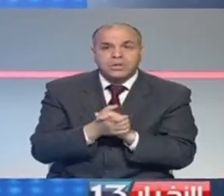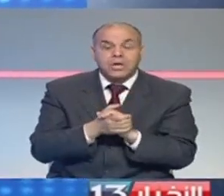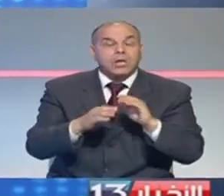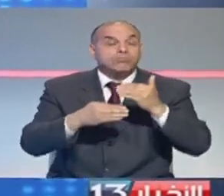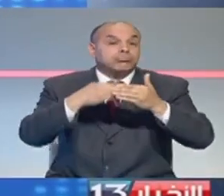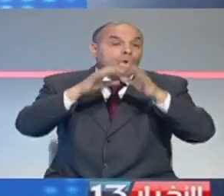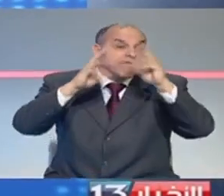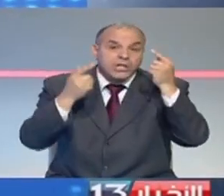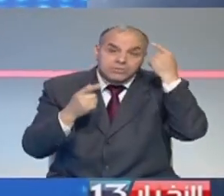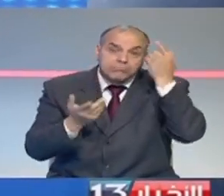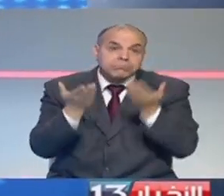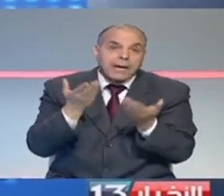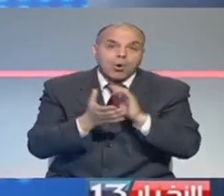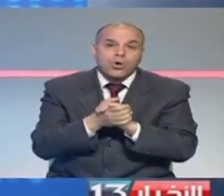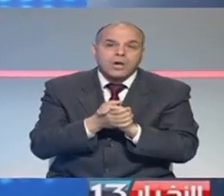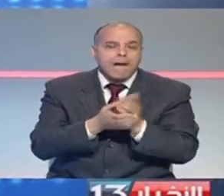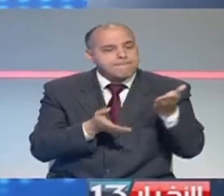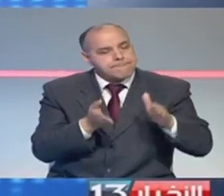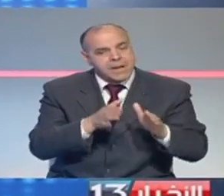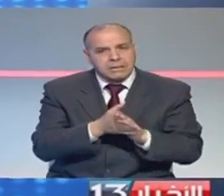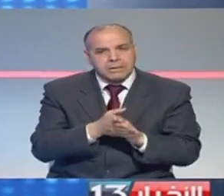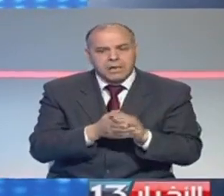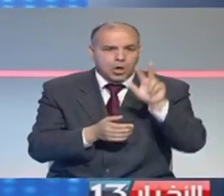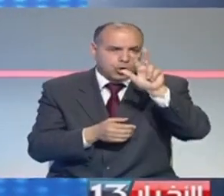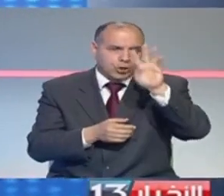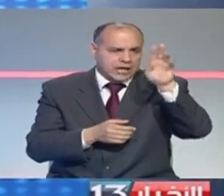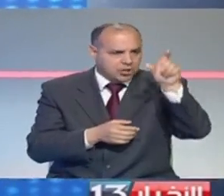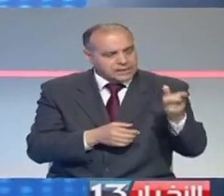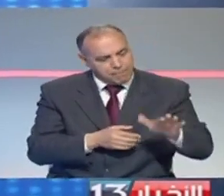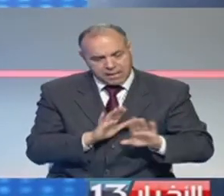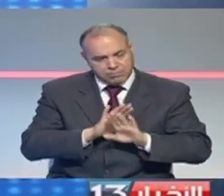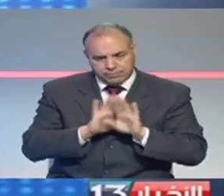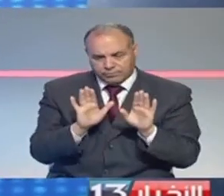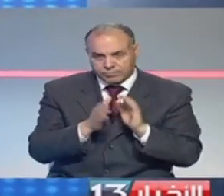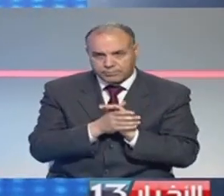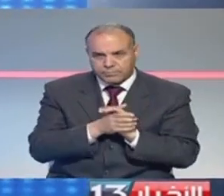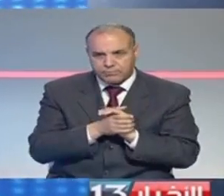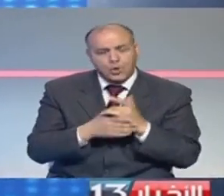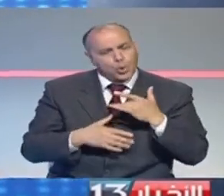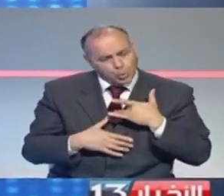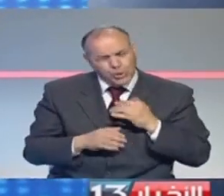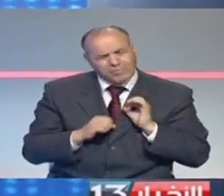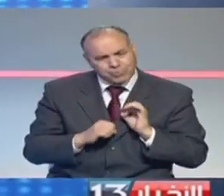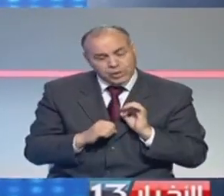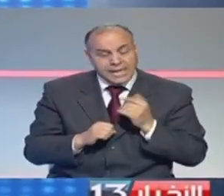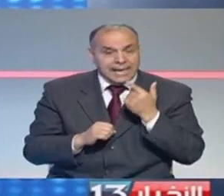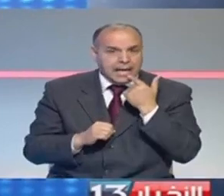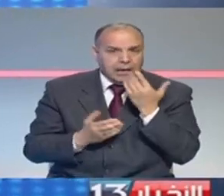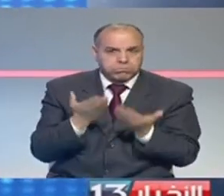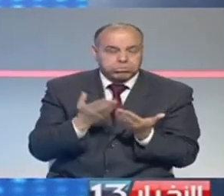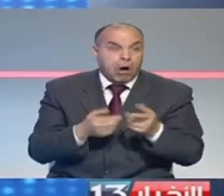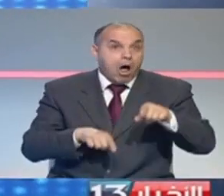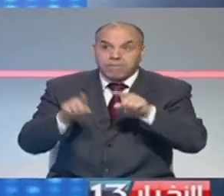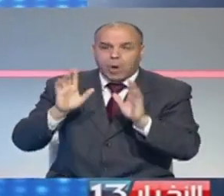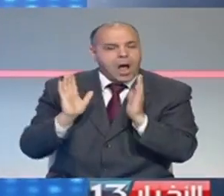عليه التقييم تاعنا هو عدد الوفيات. اليوم عندنا 34 وفاة توجع، ولكن كي نقارنوها